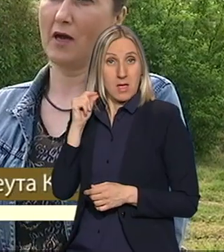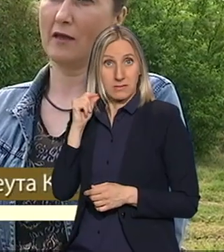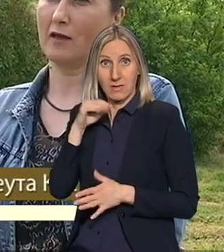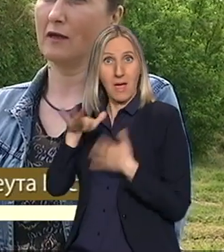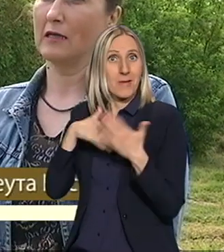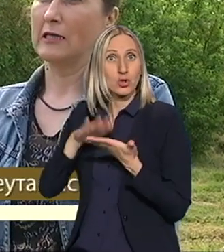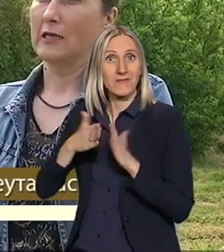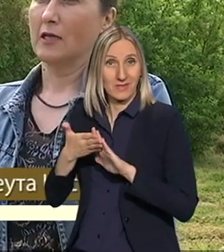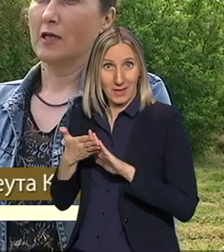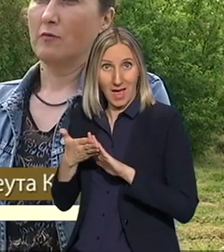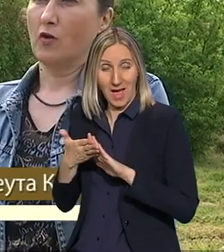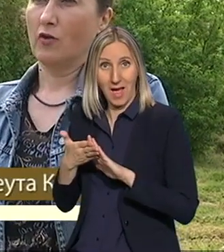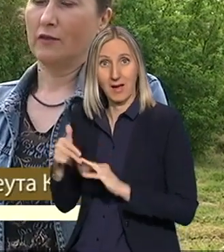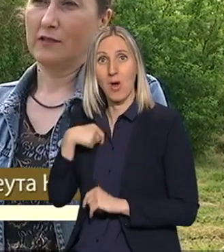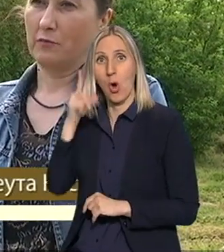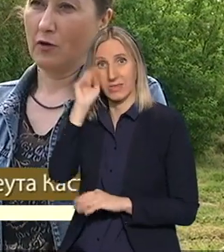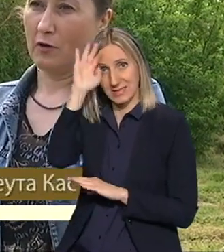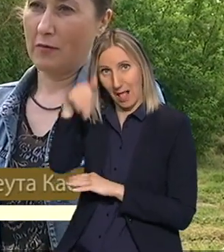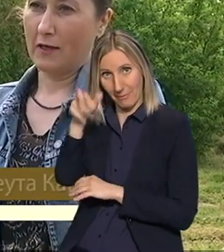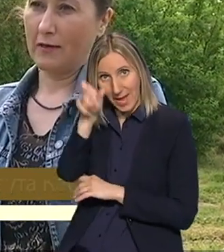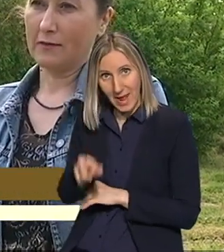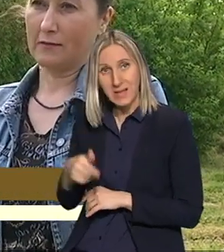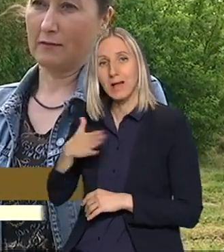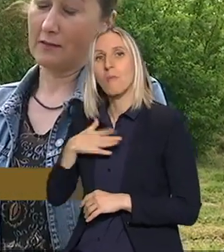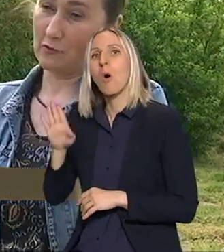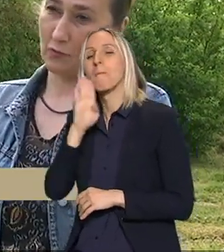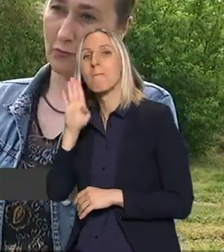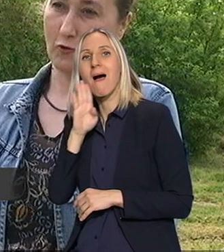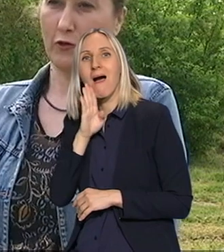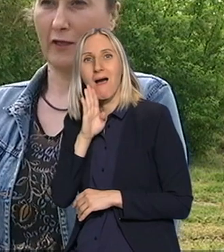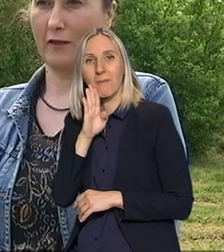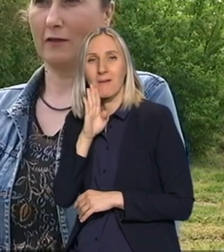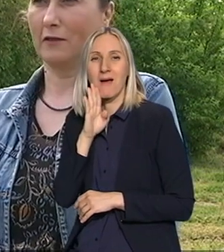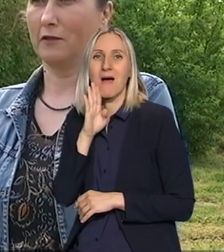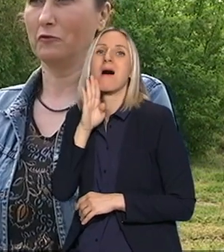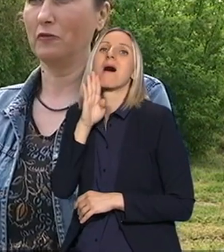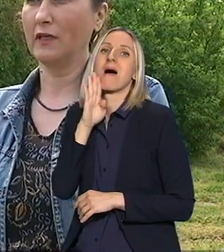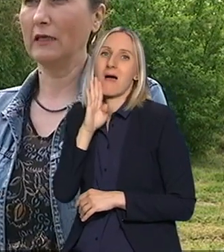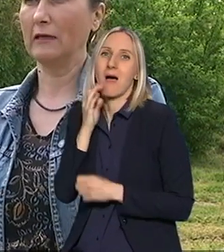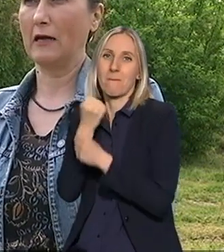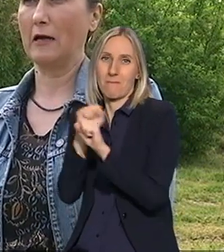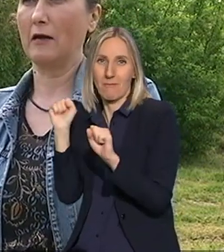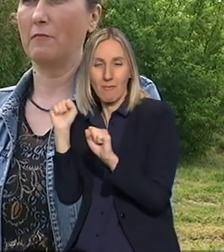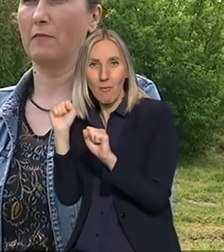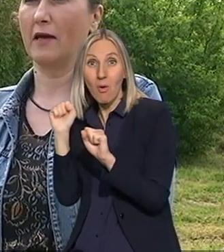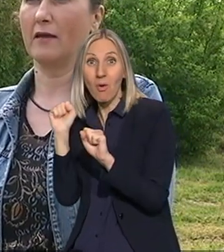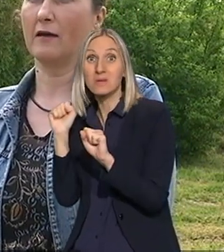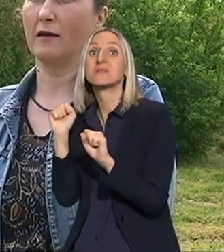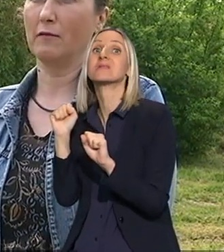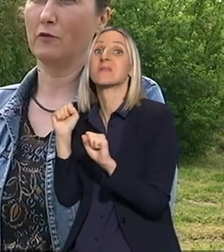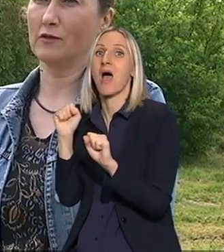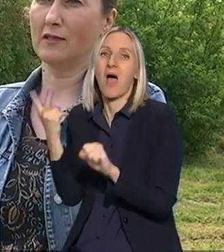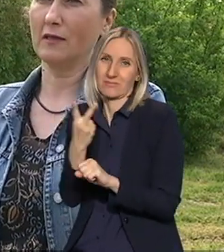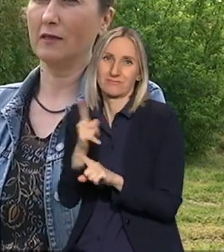moja majka. Moj otac je bio Albanac, sad su pokojni jedan i drugi, a